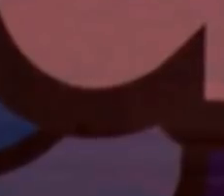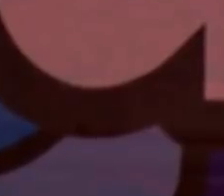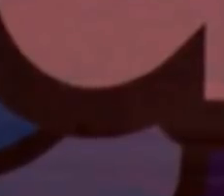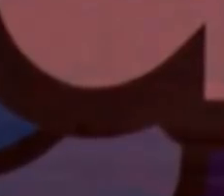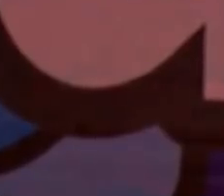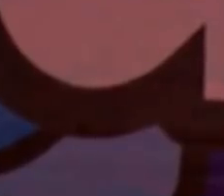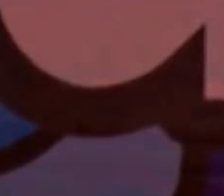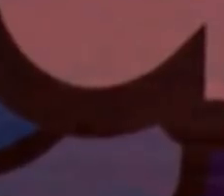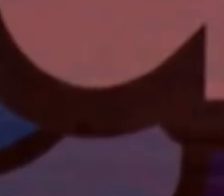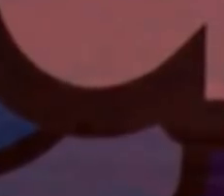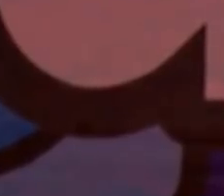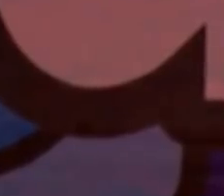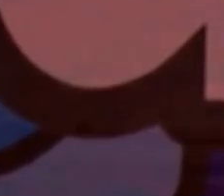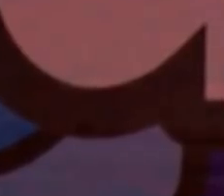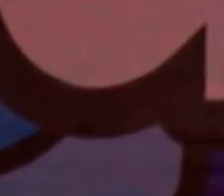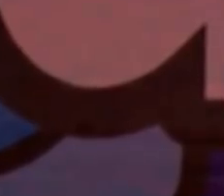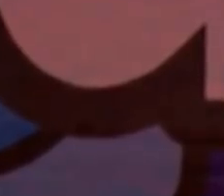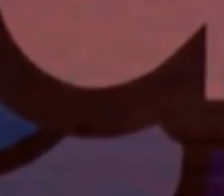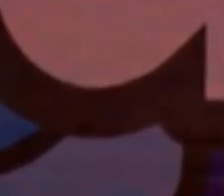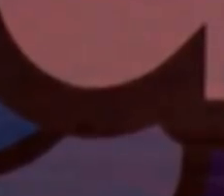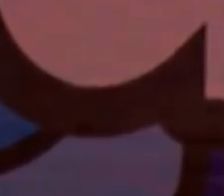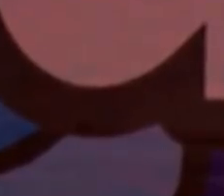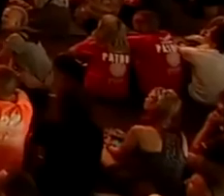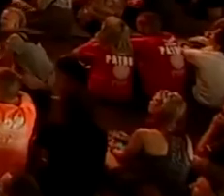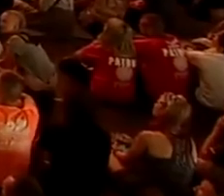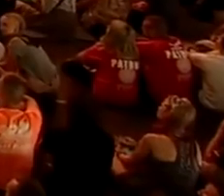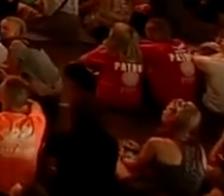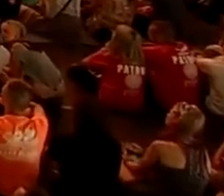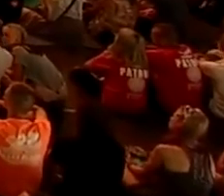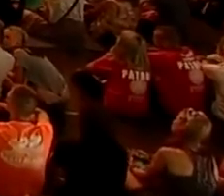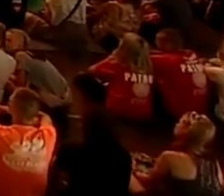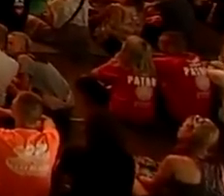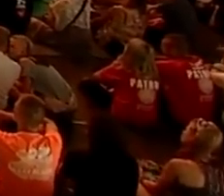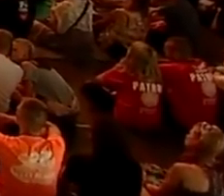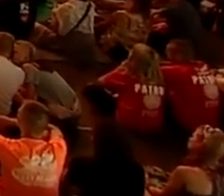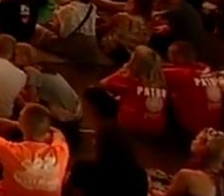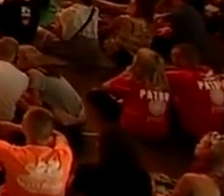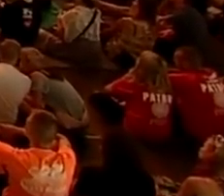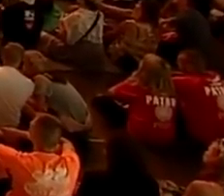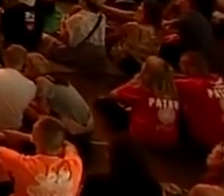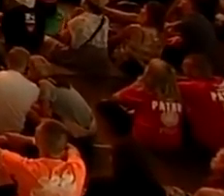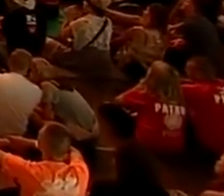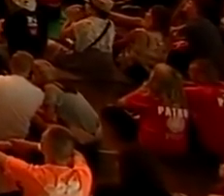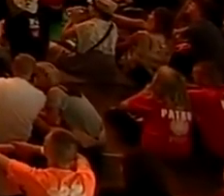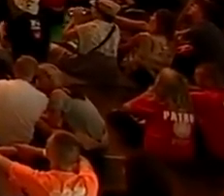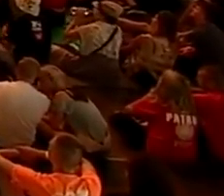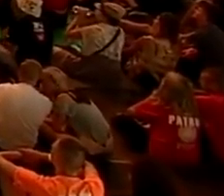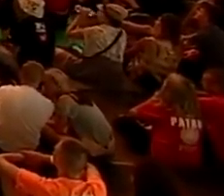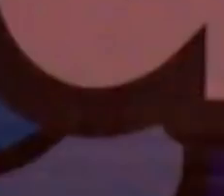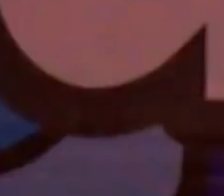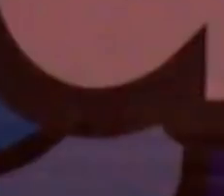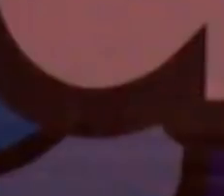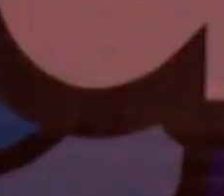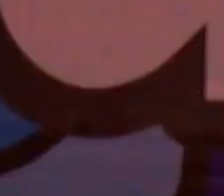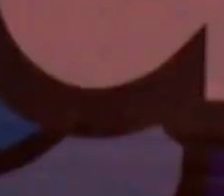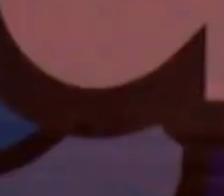widzieliśmy faceta, który chyba pracuje na festiwalu, jechał za szybko na motorze z takim dziwnym gościem w kasku. Robiliśmy wszystko,